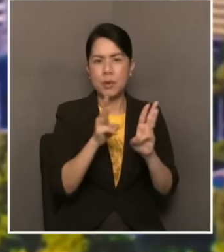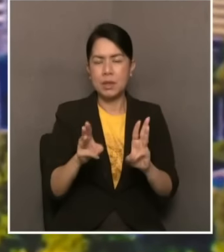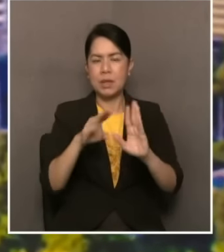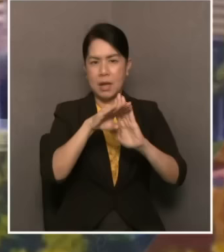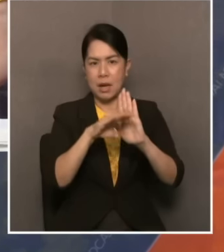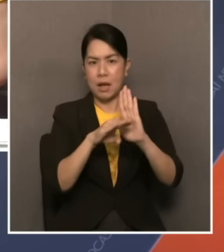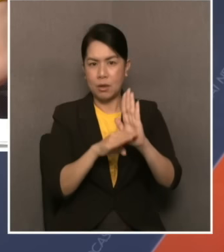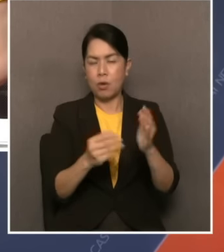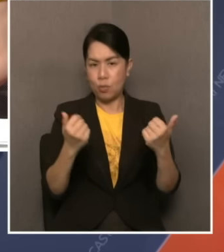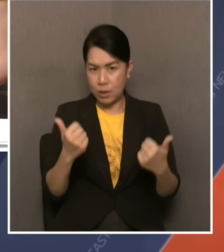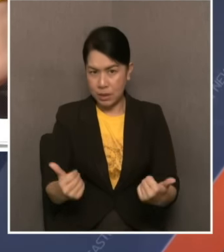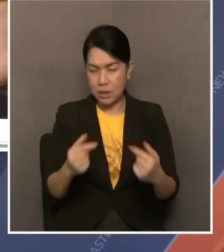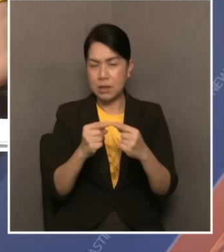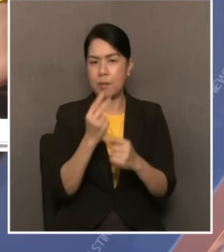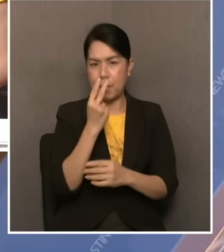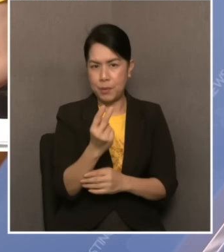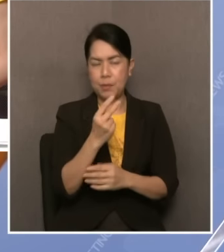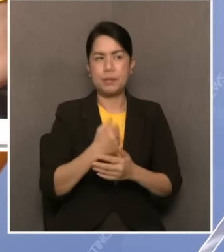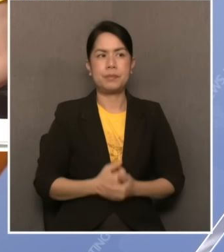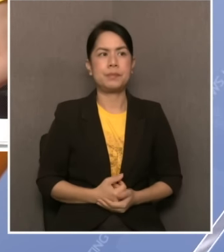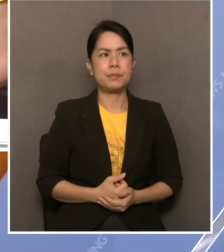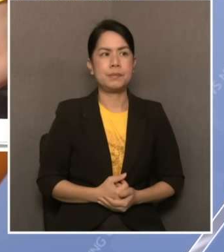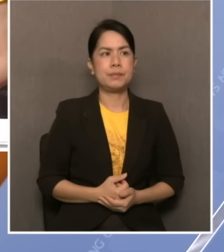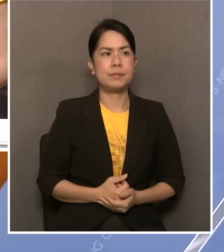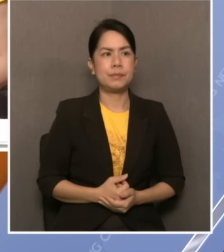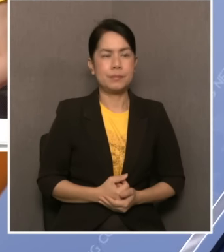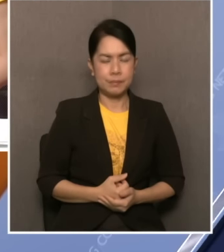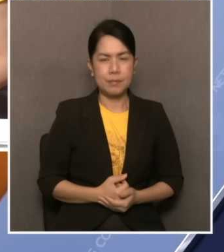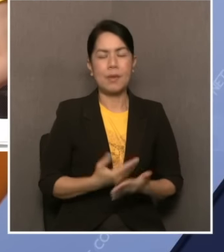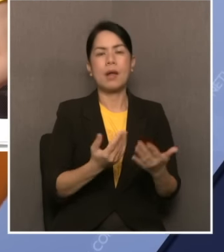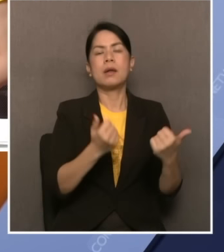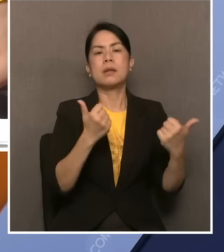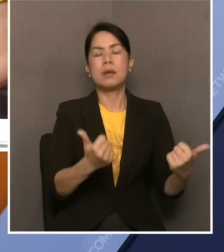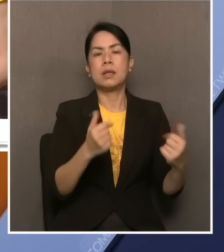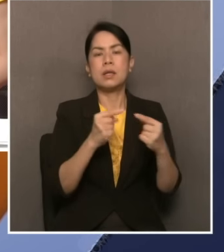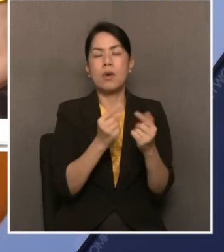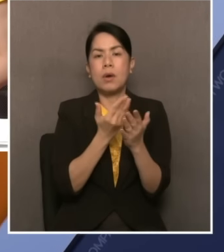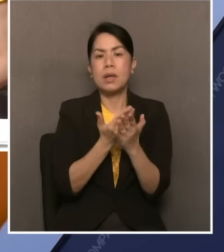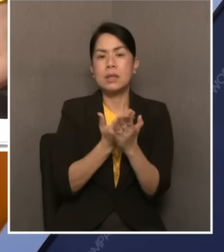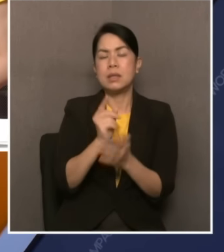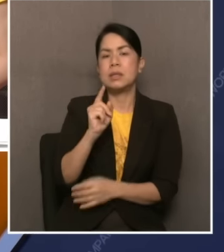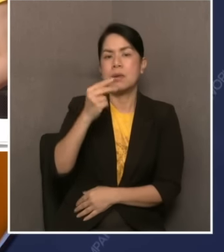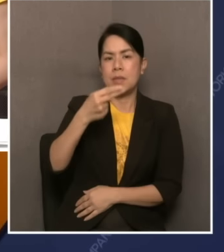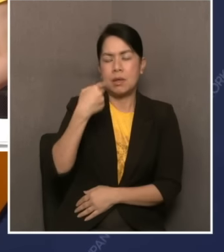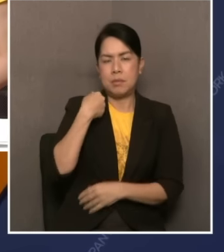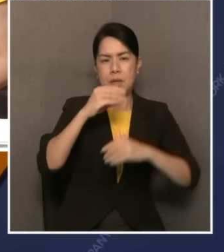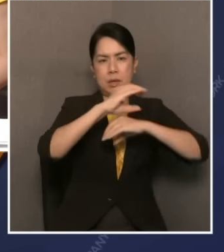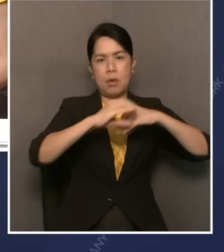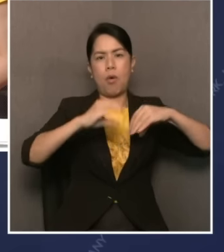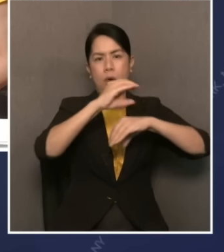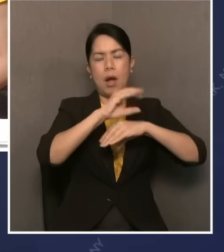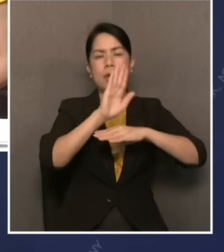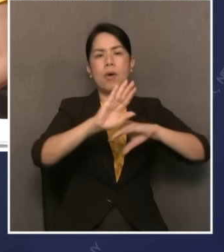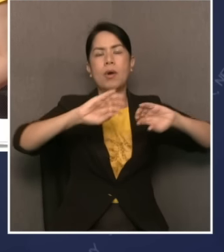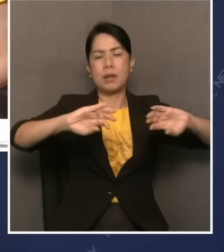พาคุผชมไปทำคามเข้าใจในรายลเอีดทงหมดอกครั้งหนึงคุจคผชมสำหับเงิน 1,000 บาทโครงการเงิน Digital ที่เรา